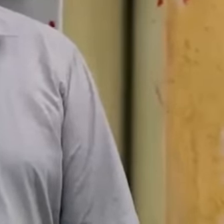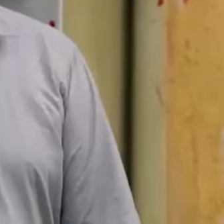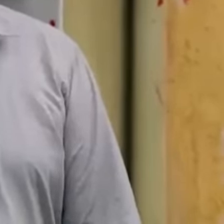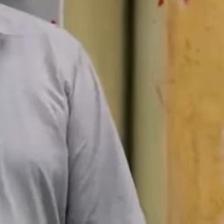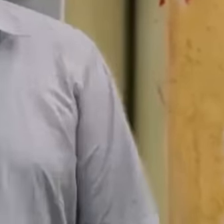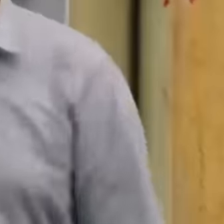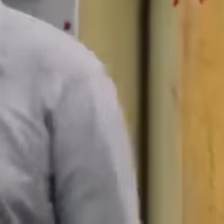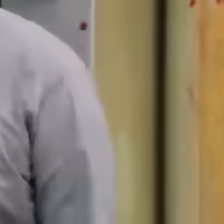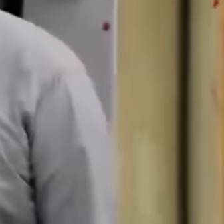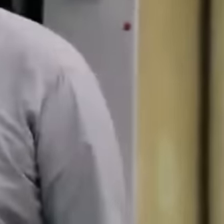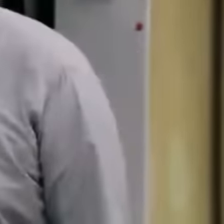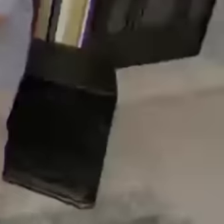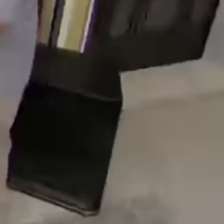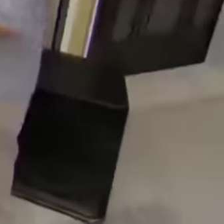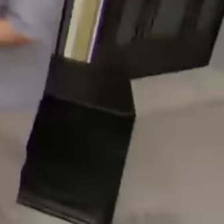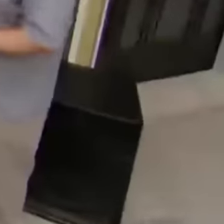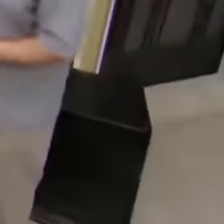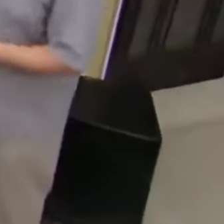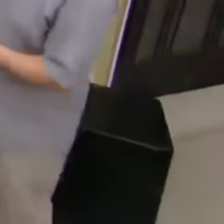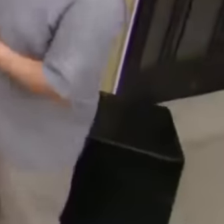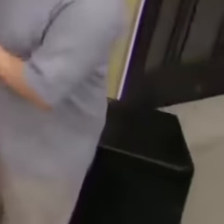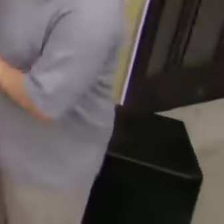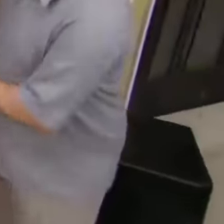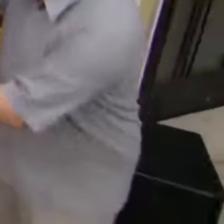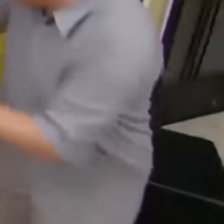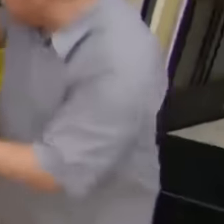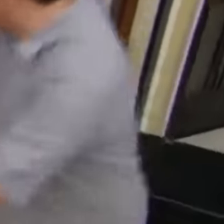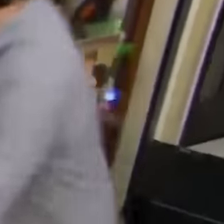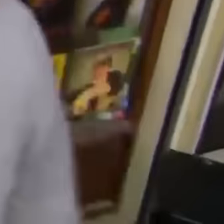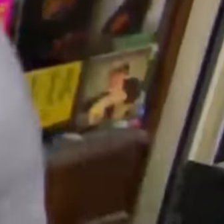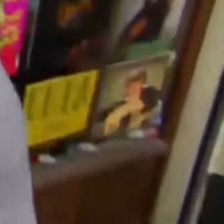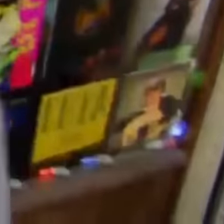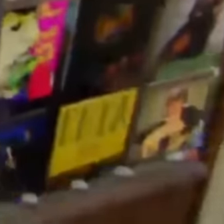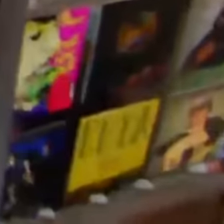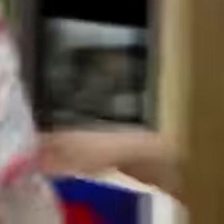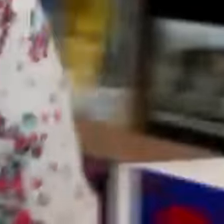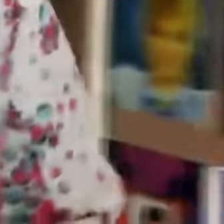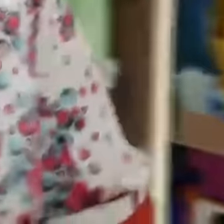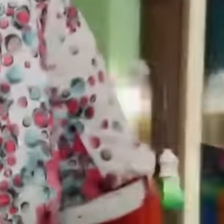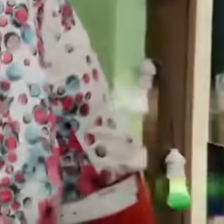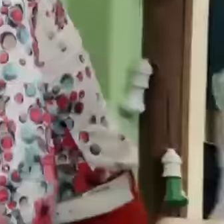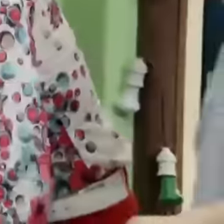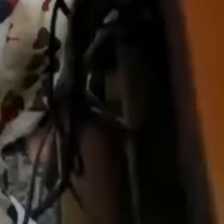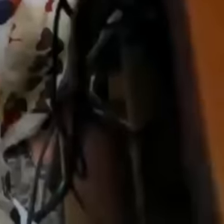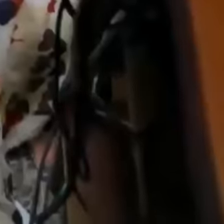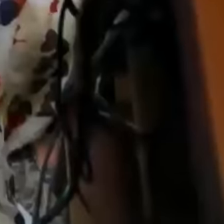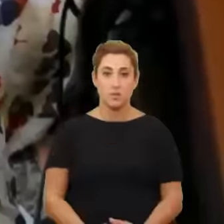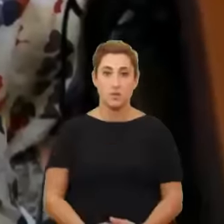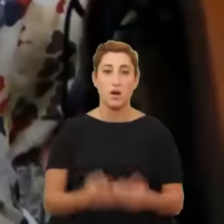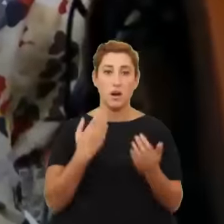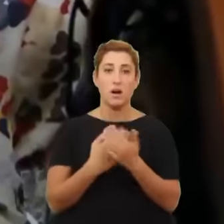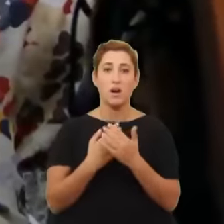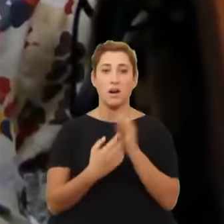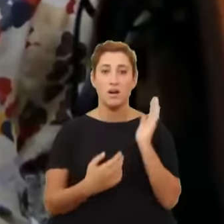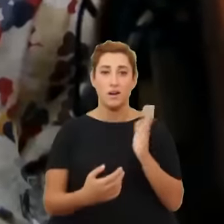Dükkana döndüler ama Şahin görünmüyor. Tezgahla rafın arasına yığılmış hareketsiz yatıyor. Gözü kapalı, morarmış. Ay,